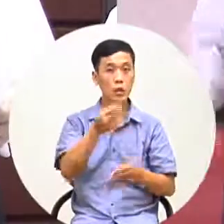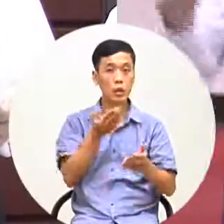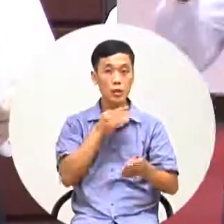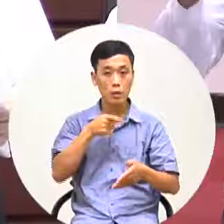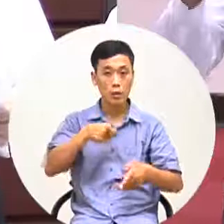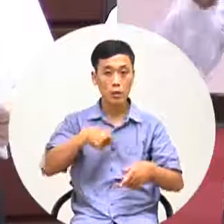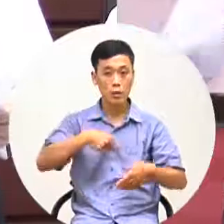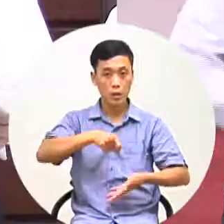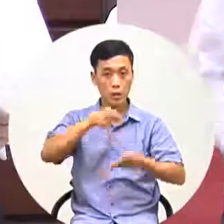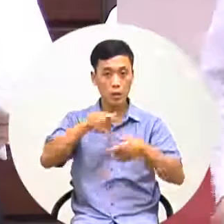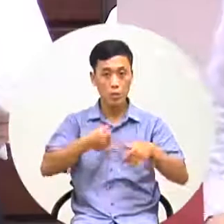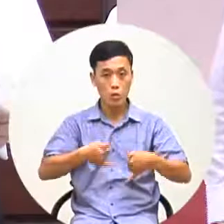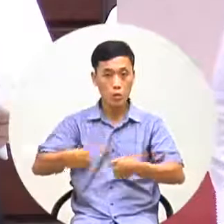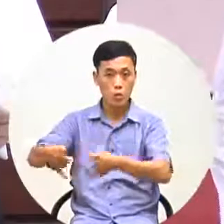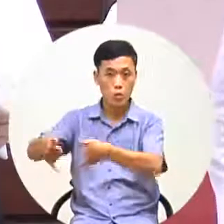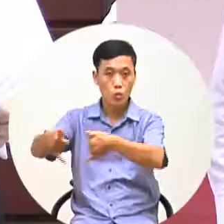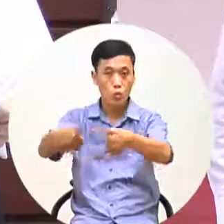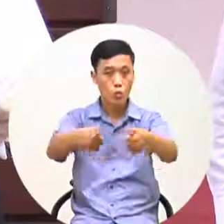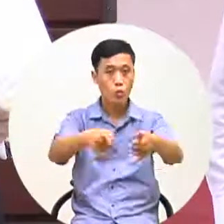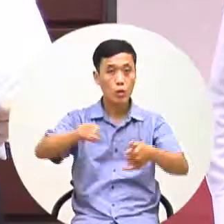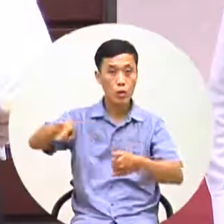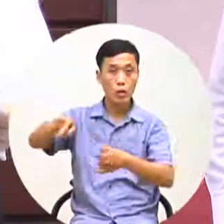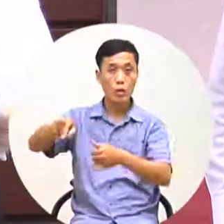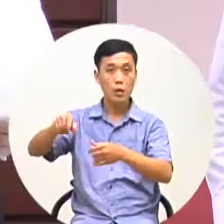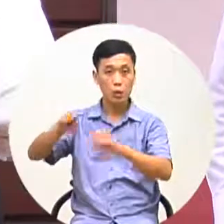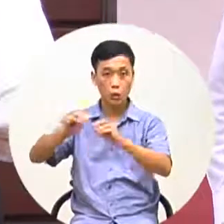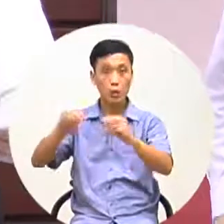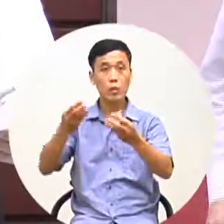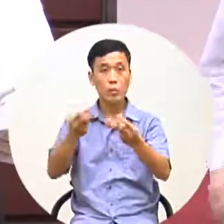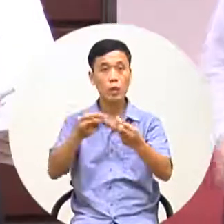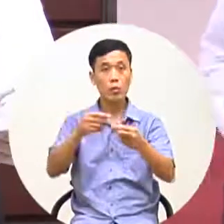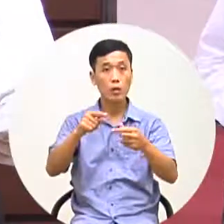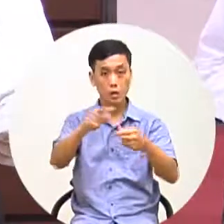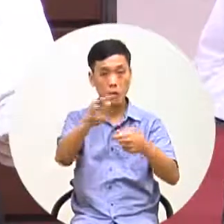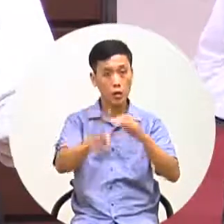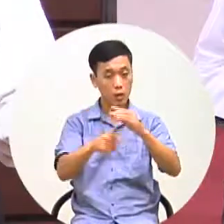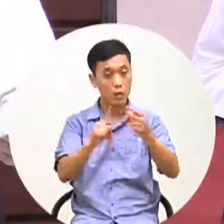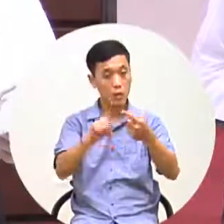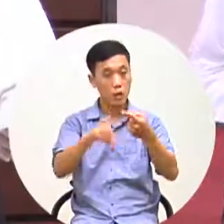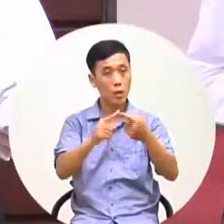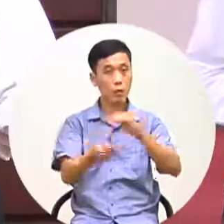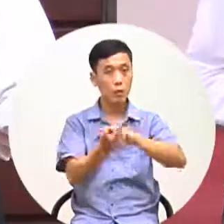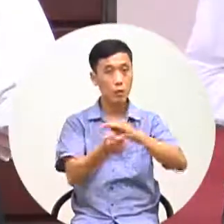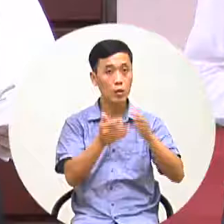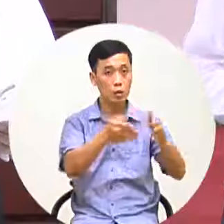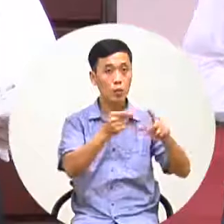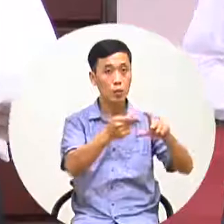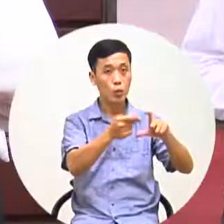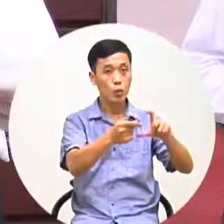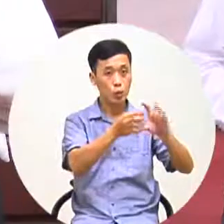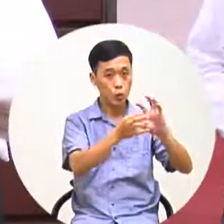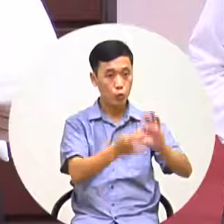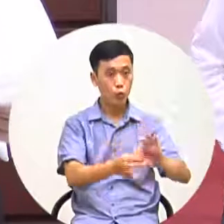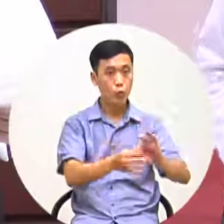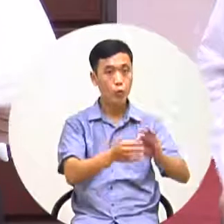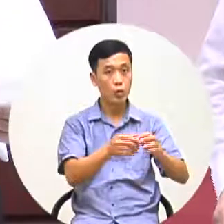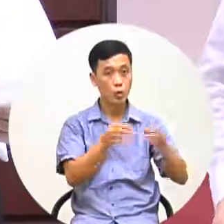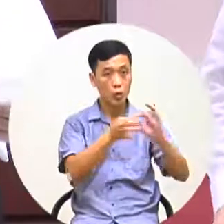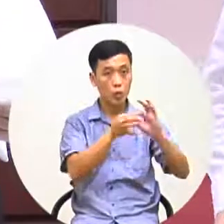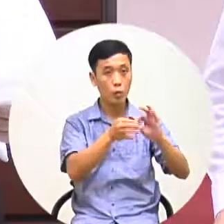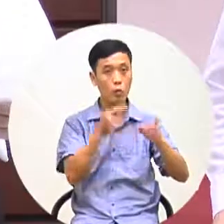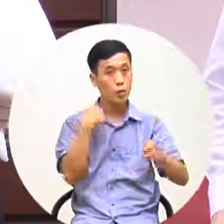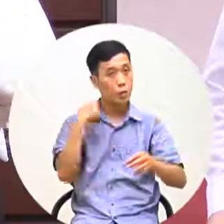啊，赶快跟区公所做一个联络。 我想哈，要让我们所有的美浓的市民的方便性哈，就诚